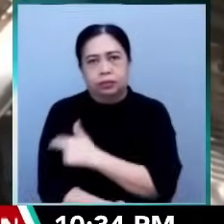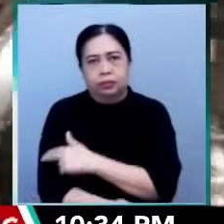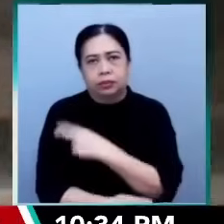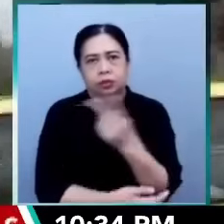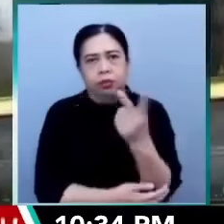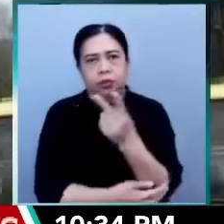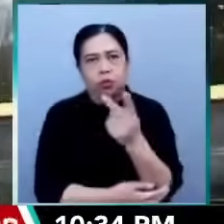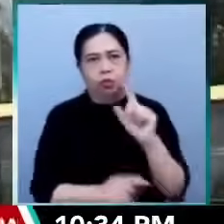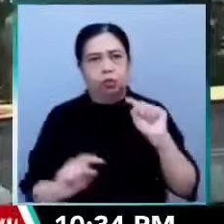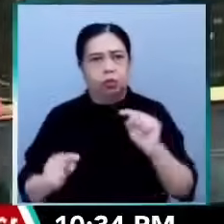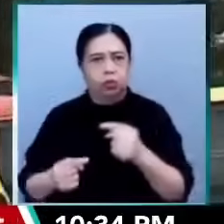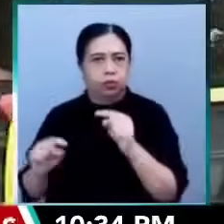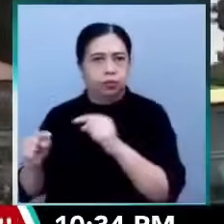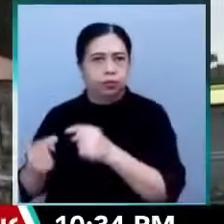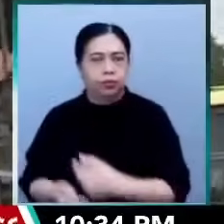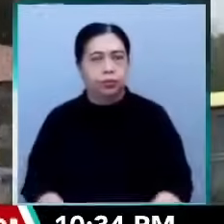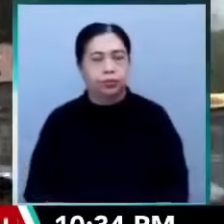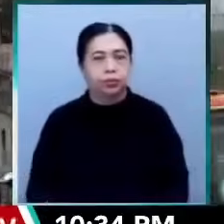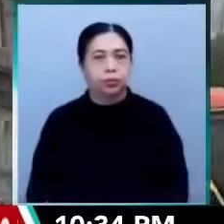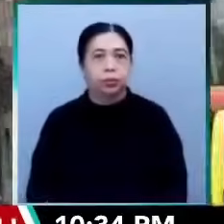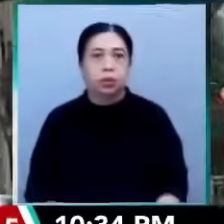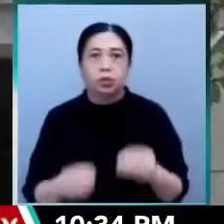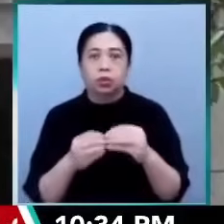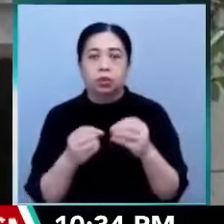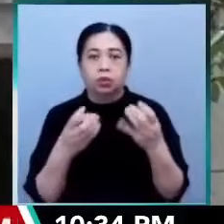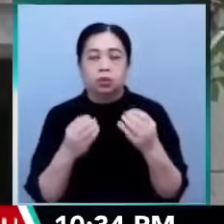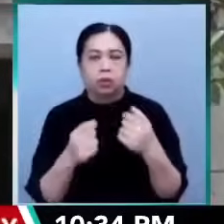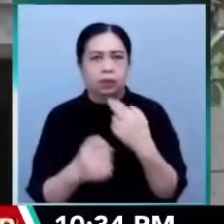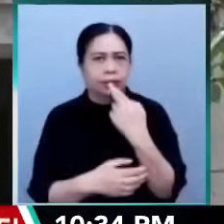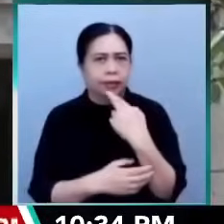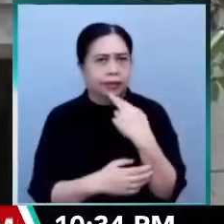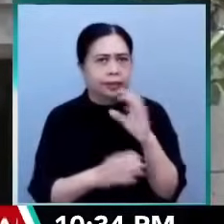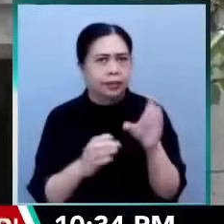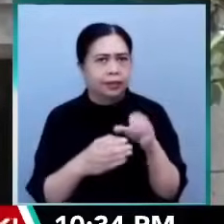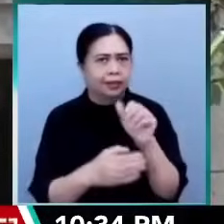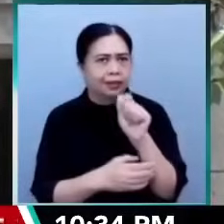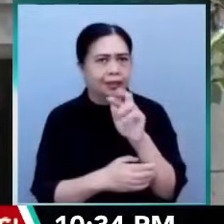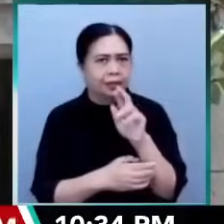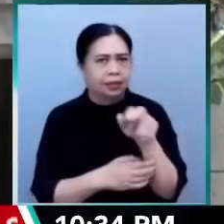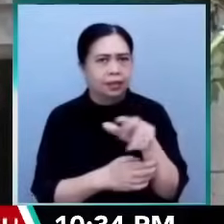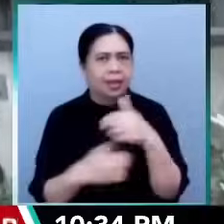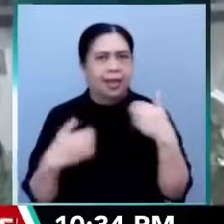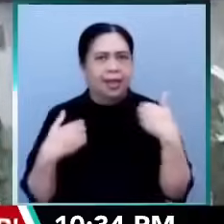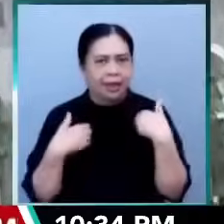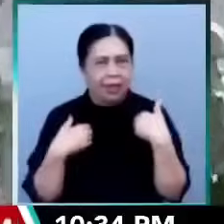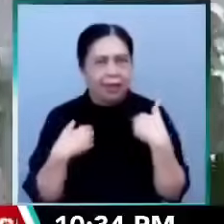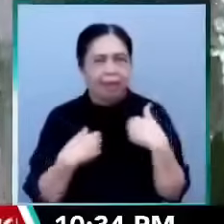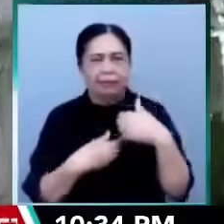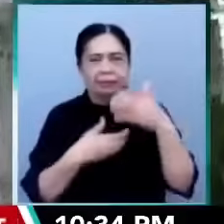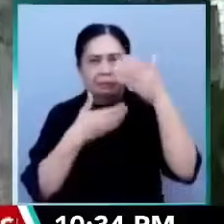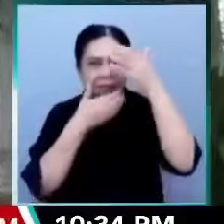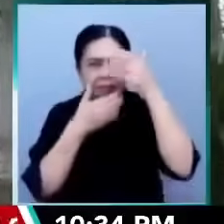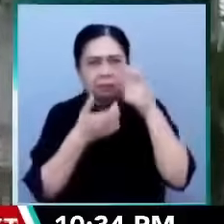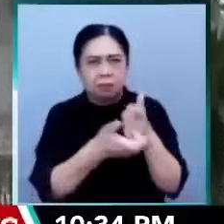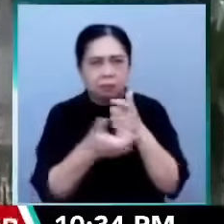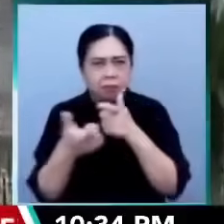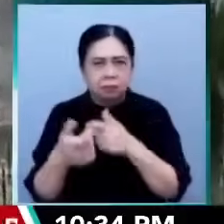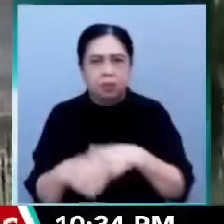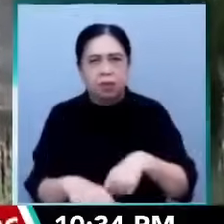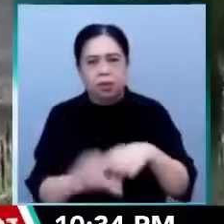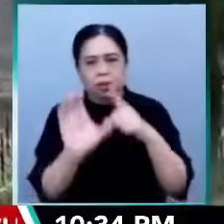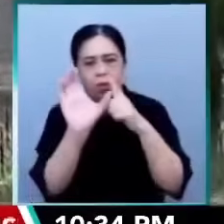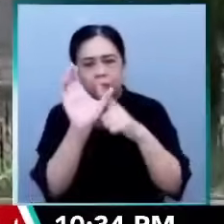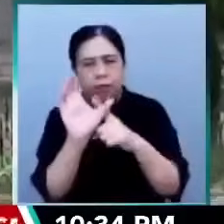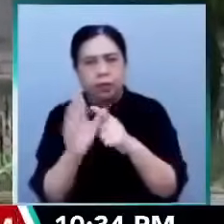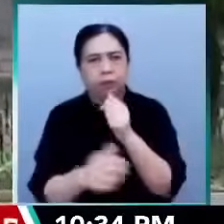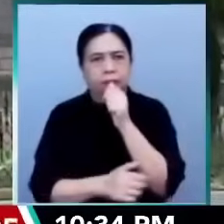2 sugatan. Dumami ang mga lugar na nasa red category dahil may presensya ng mga terorista, komunista, private armed groups